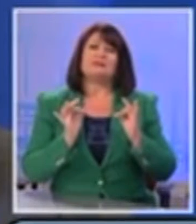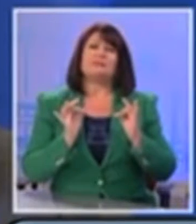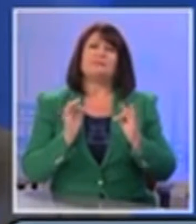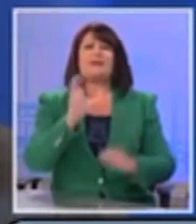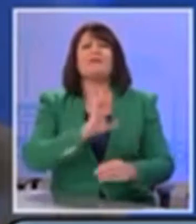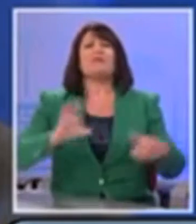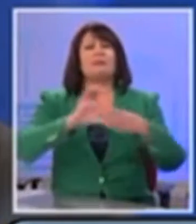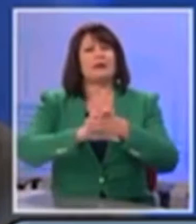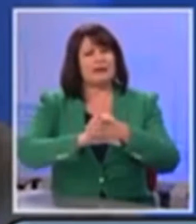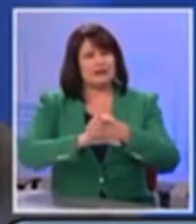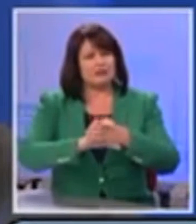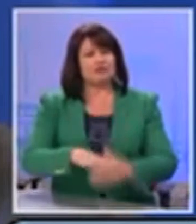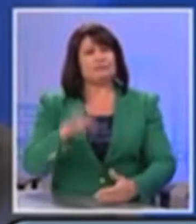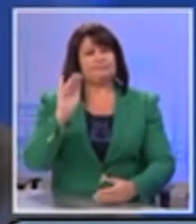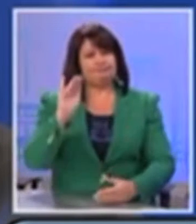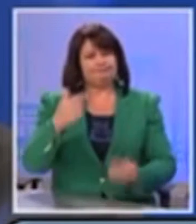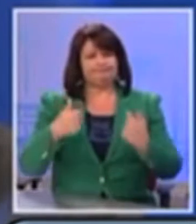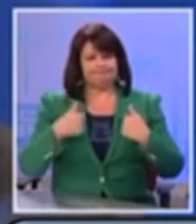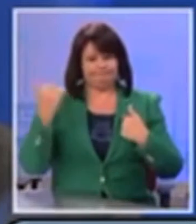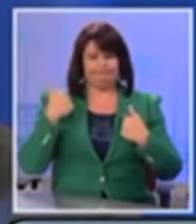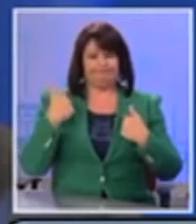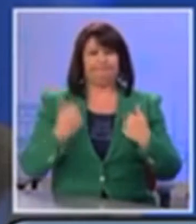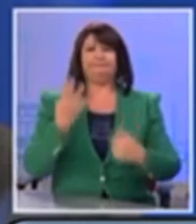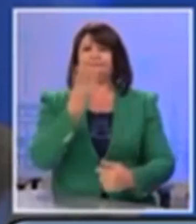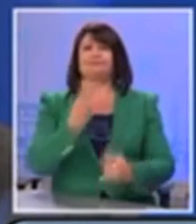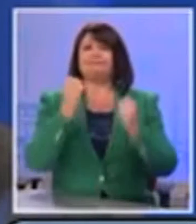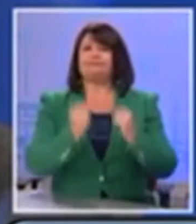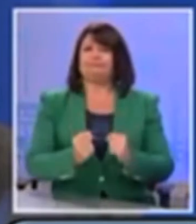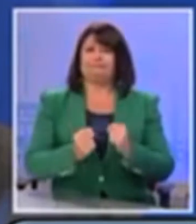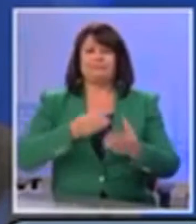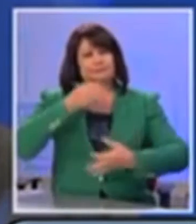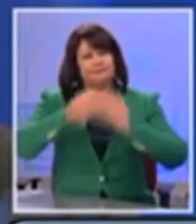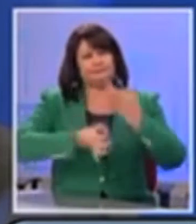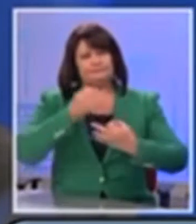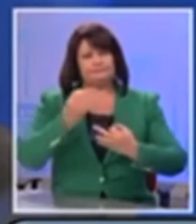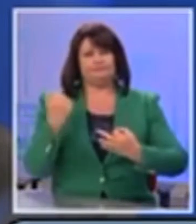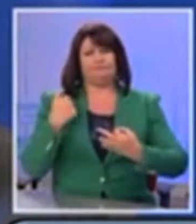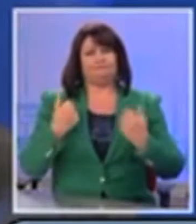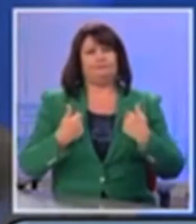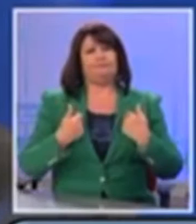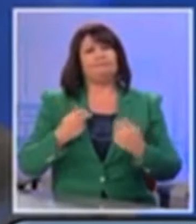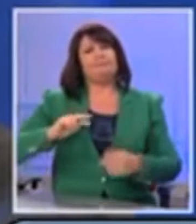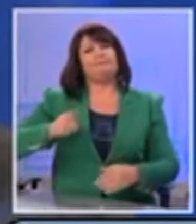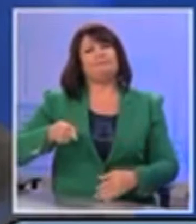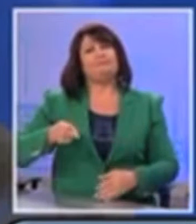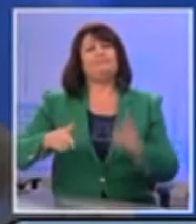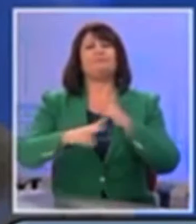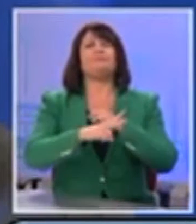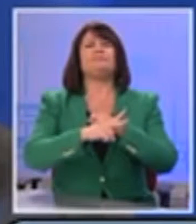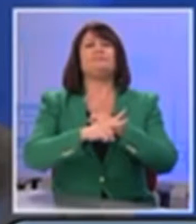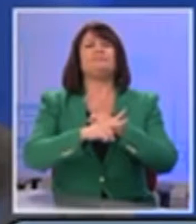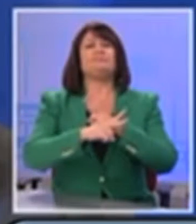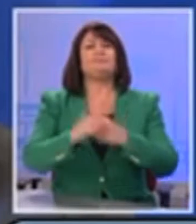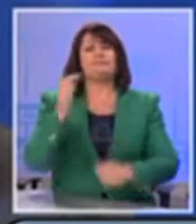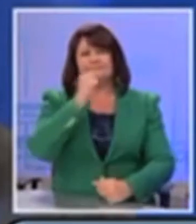conférenciers principaux aux côtés du vice-premier ministre vietnamien, de la ministre des Finances